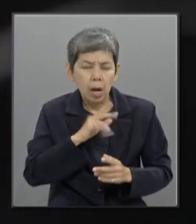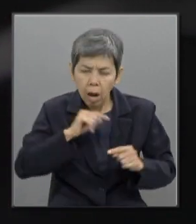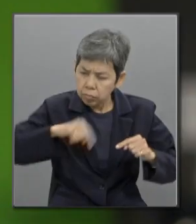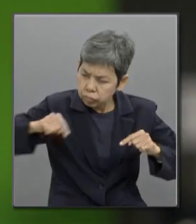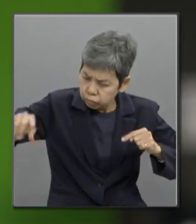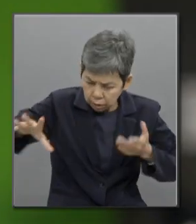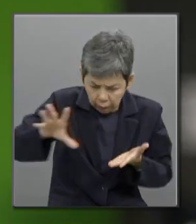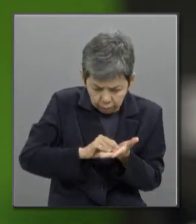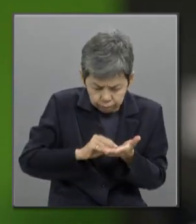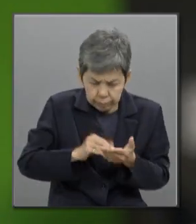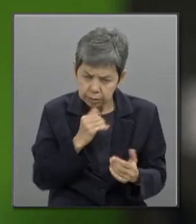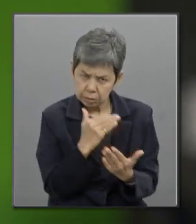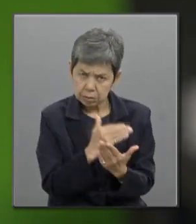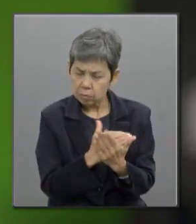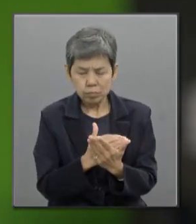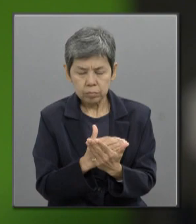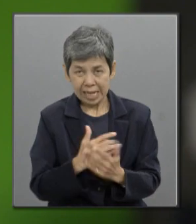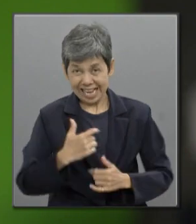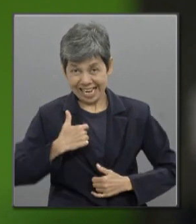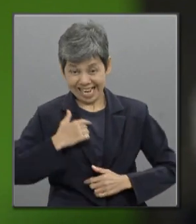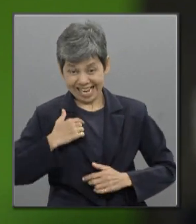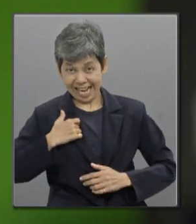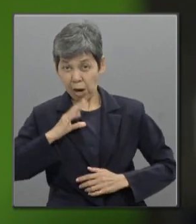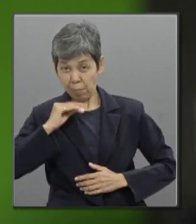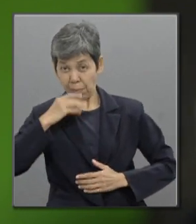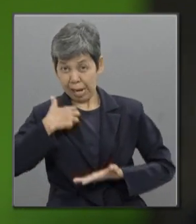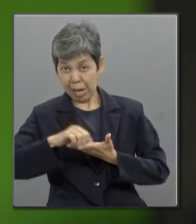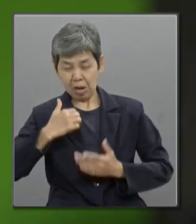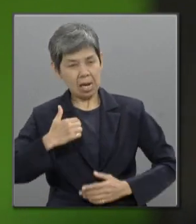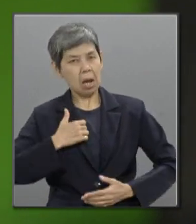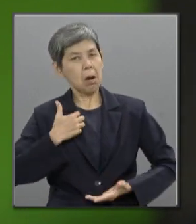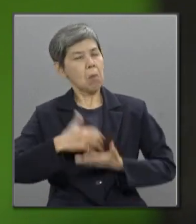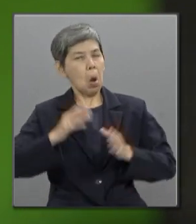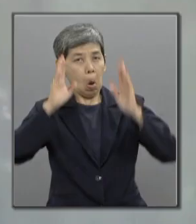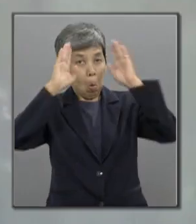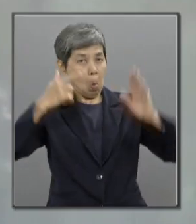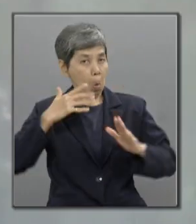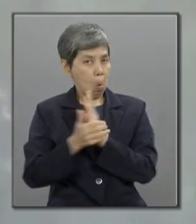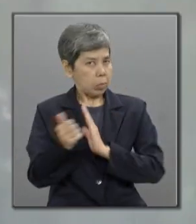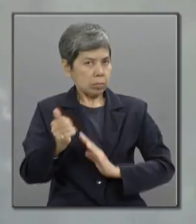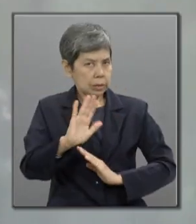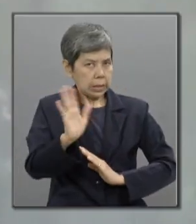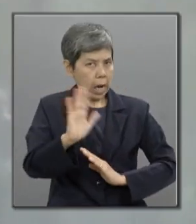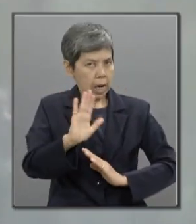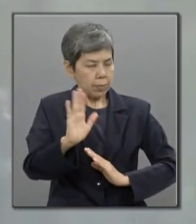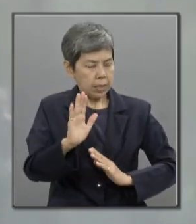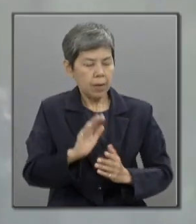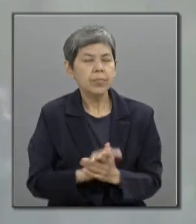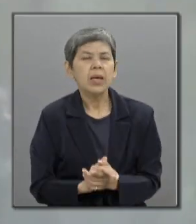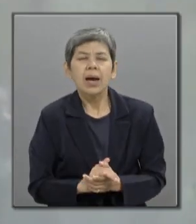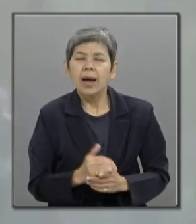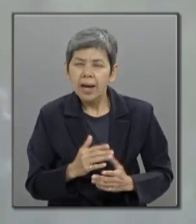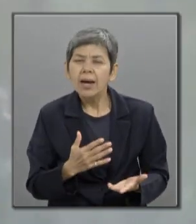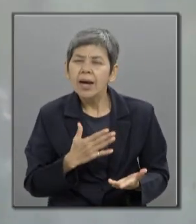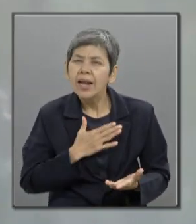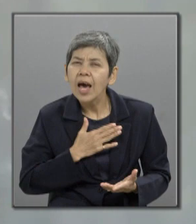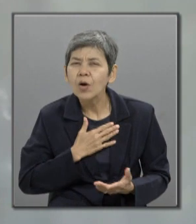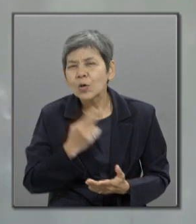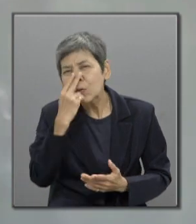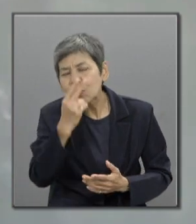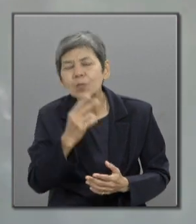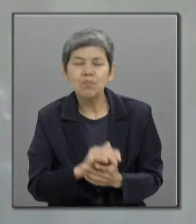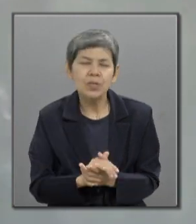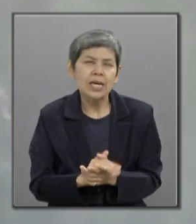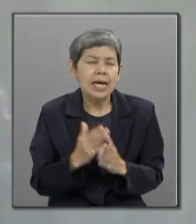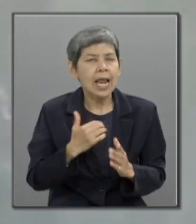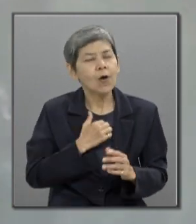าวไม่ใช่ตัวคนพูดกลายเป็นผู้รู้ผู้เชี่ยวชาญเรื่องนั้นๆซึ่งอันนี้มัน